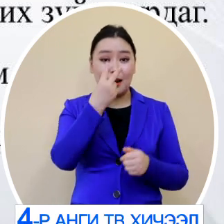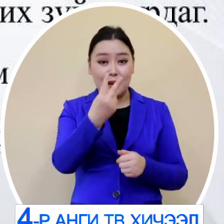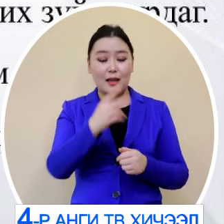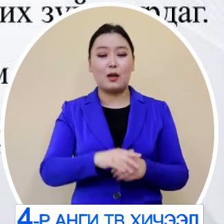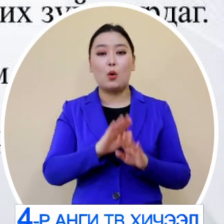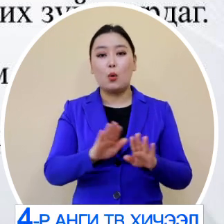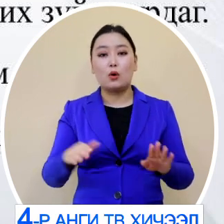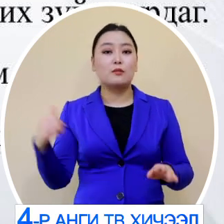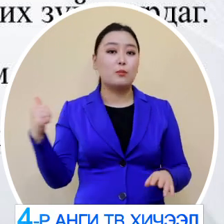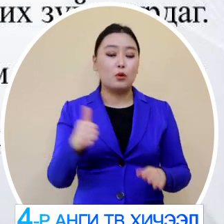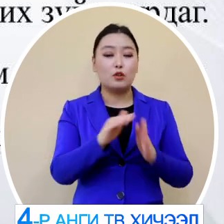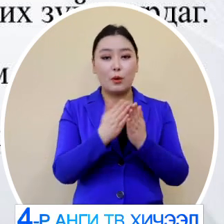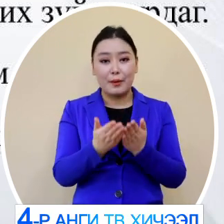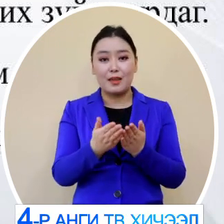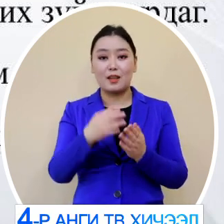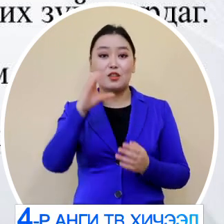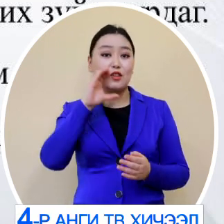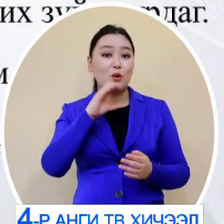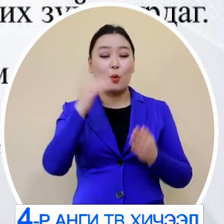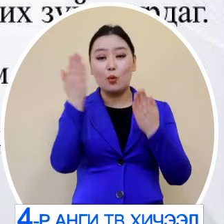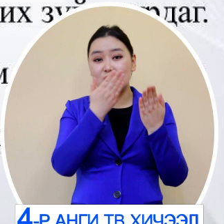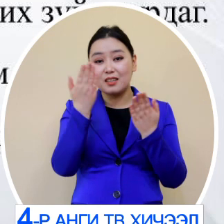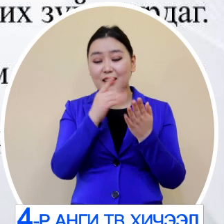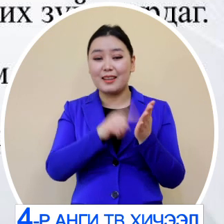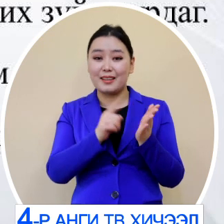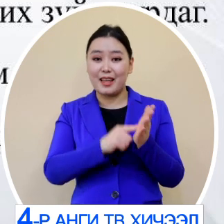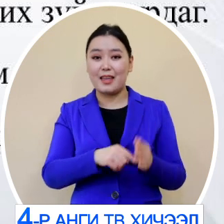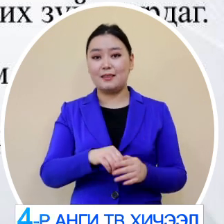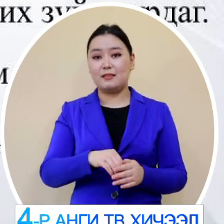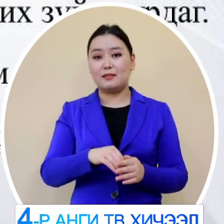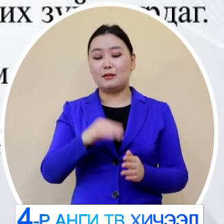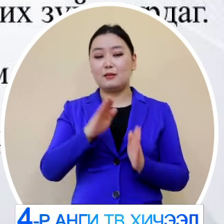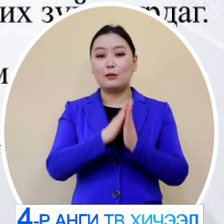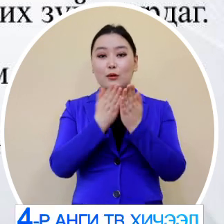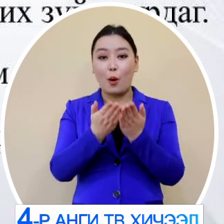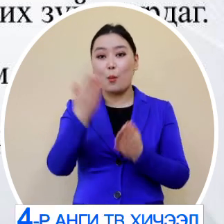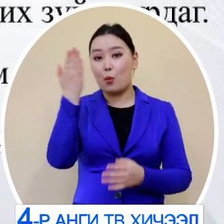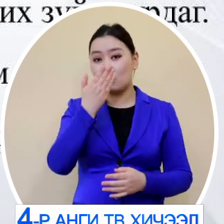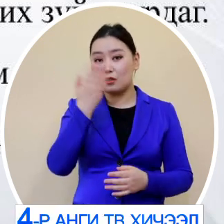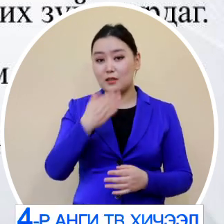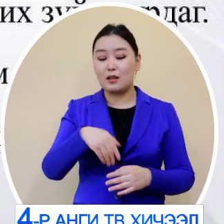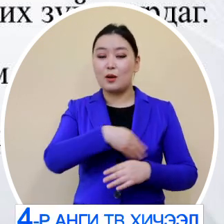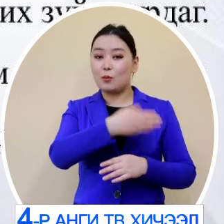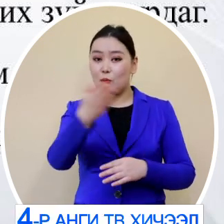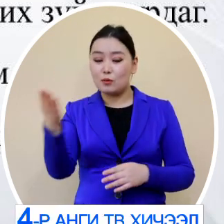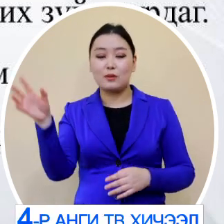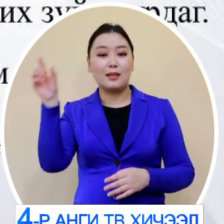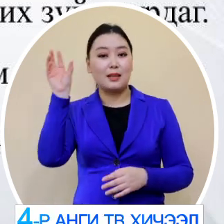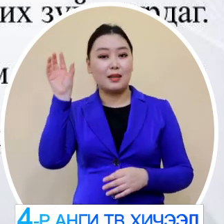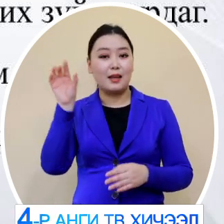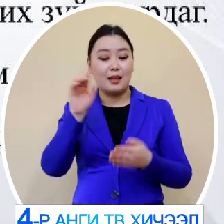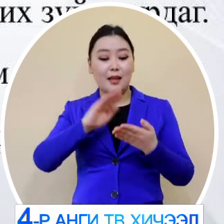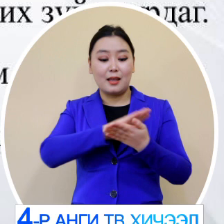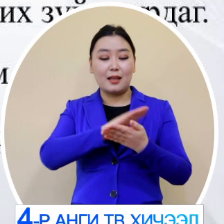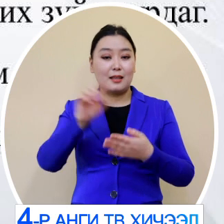номыг шимтэн уншиж байх хэрэгтэй. За ном унших нь Альваг танин мэдхэд тустай.